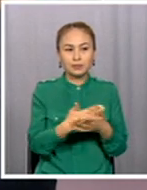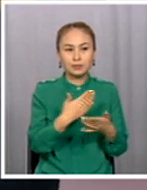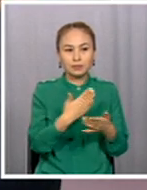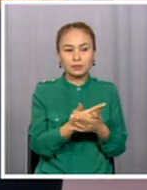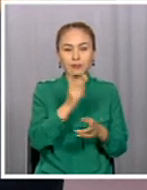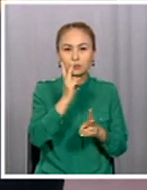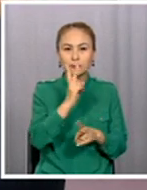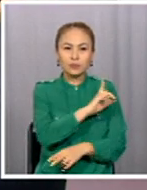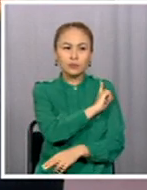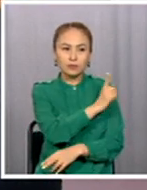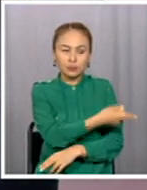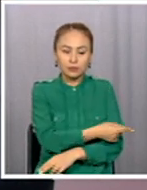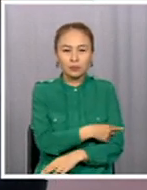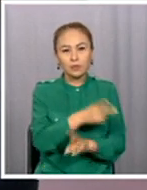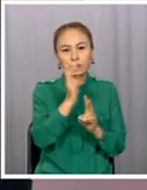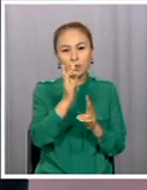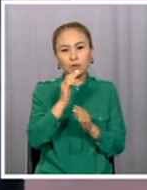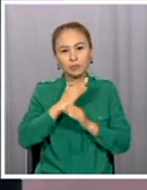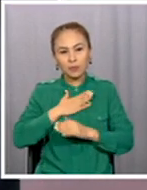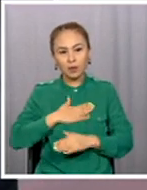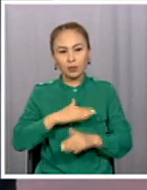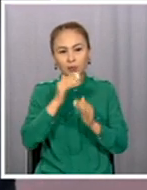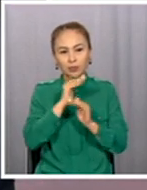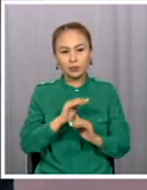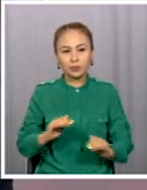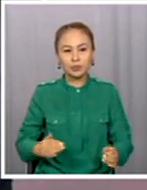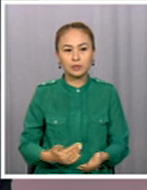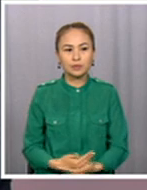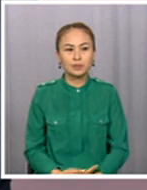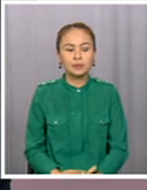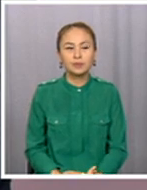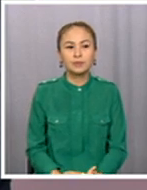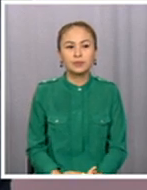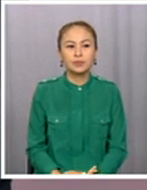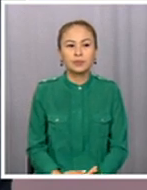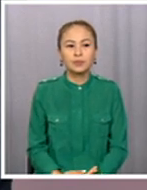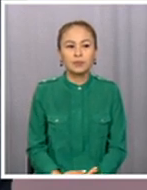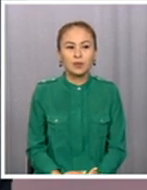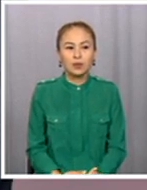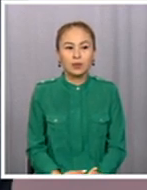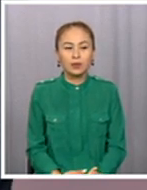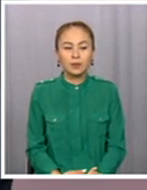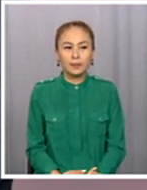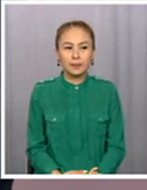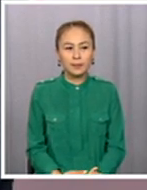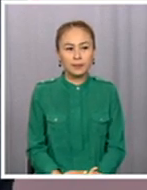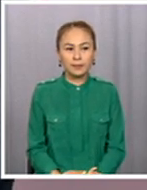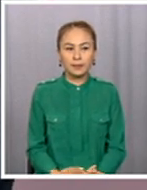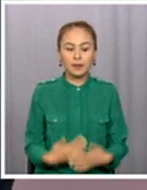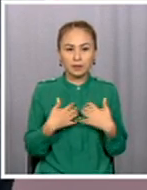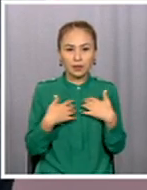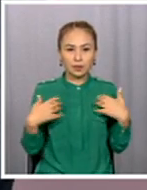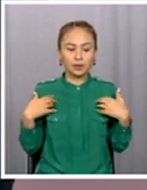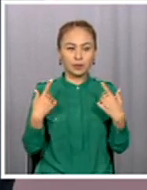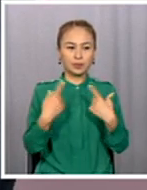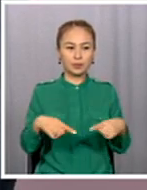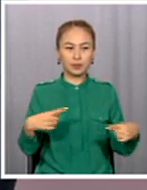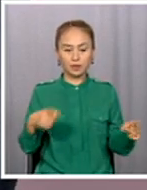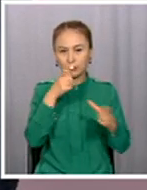дыбыс шығарса, келесі бірі қатты дыбыс шығарады. Жануарлардың түрлі дыбыс